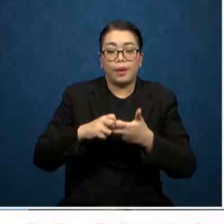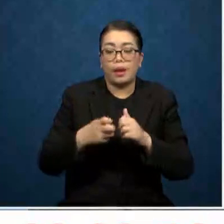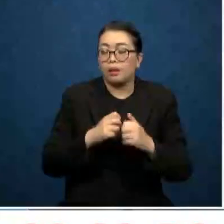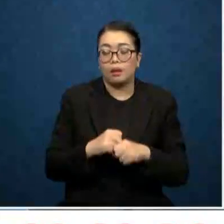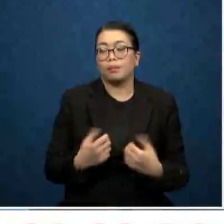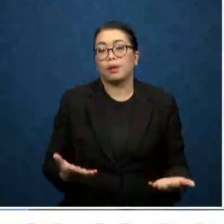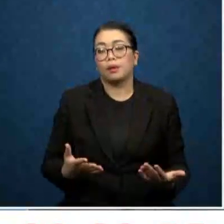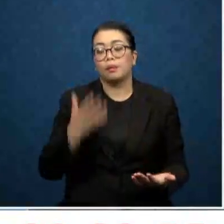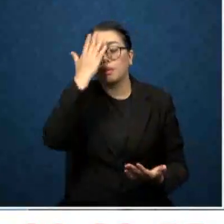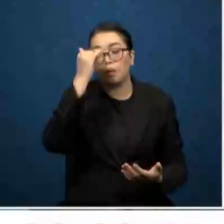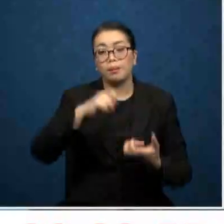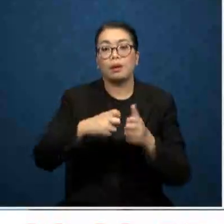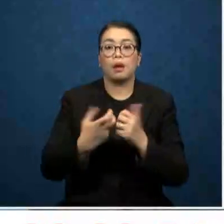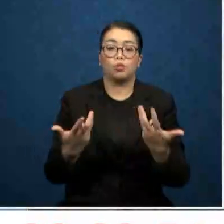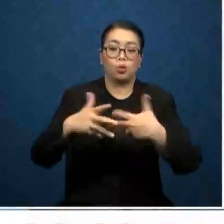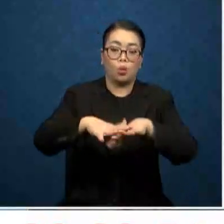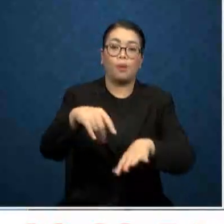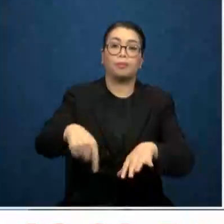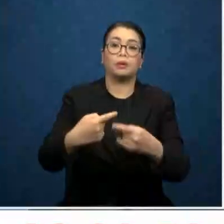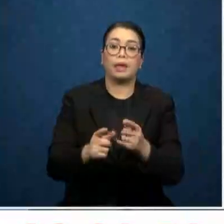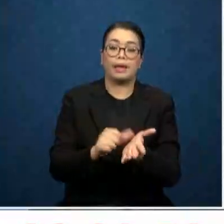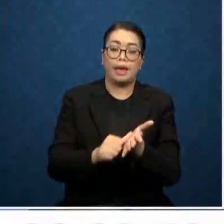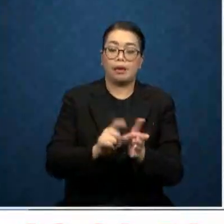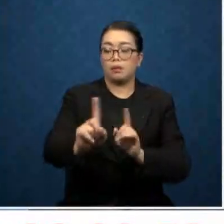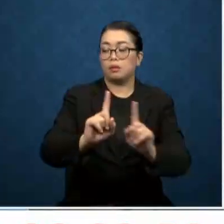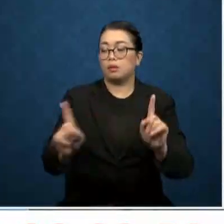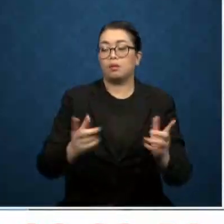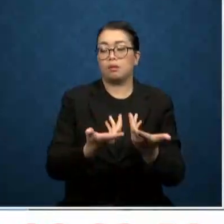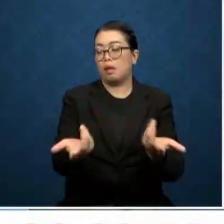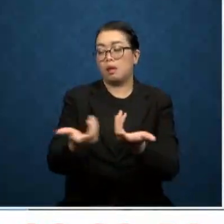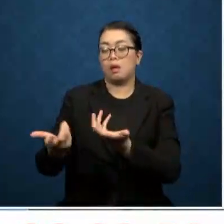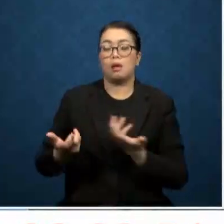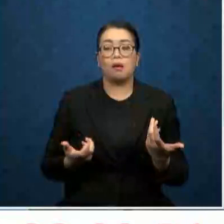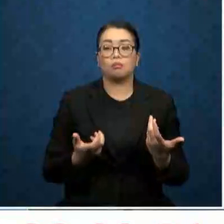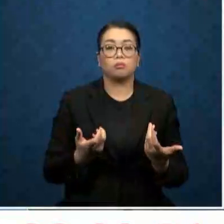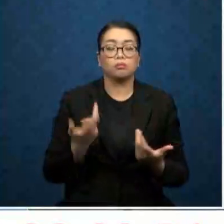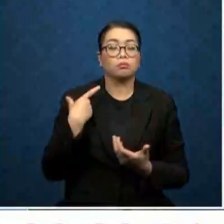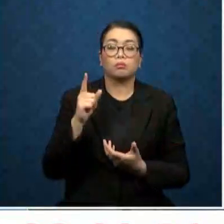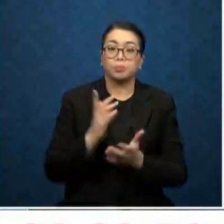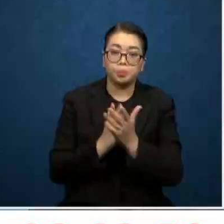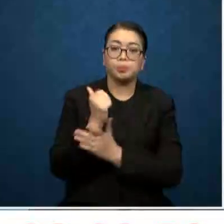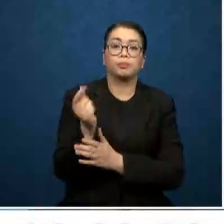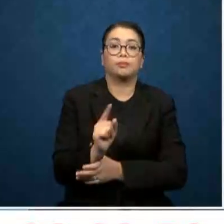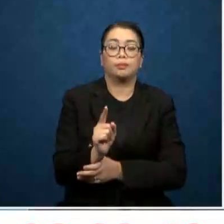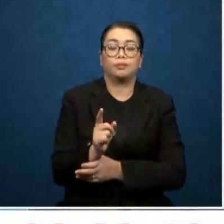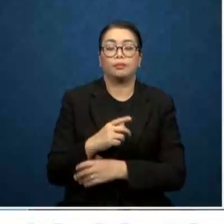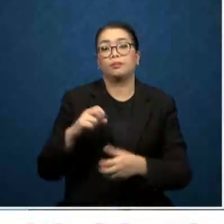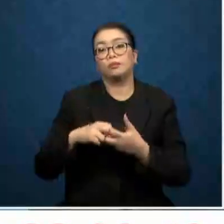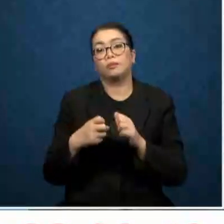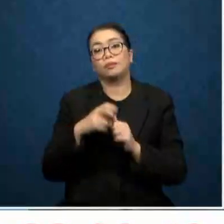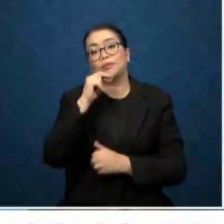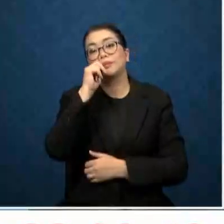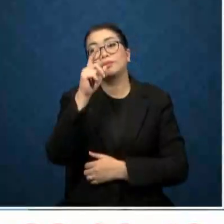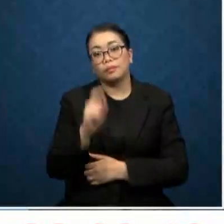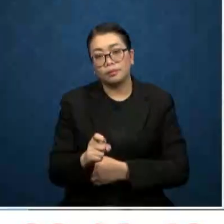อันนี้เป็นประเด็นแรกที่ผมจะนำเสนอประเด็นถัดไปท่านประธานครับปัญหาเรื่องน้ำเสียนน่ะ